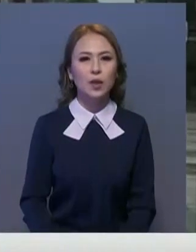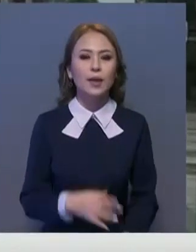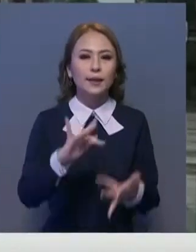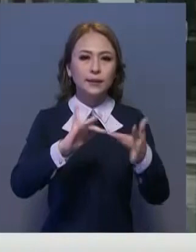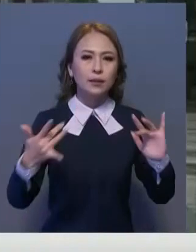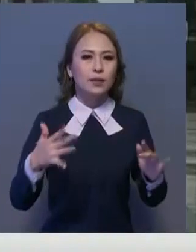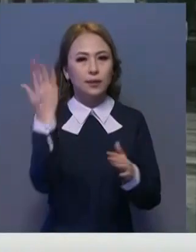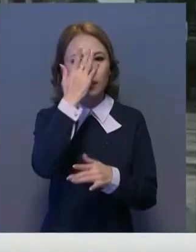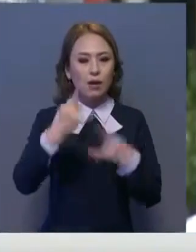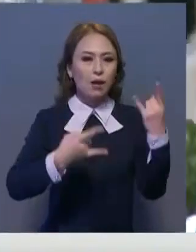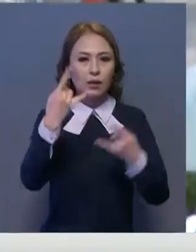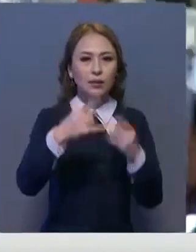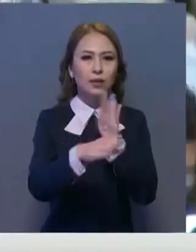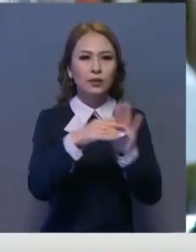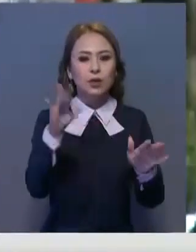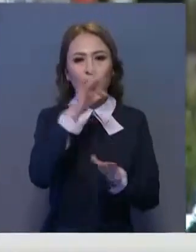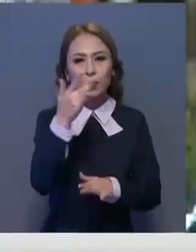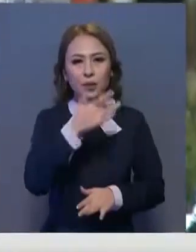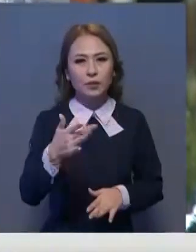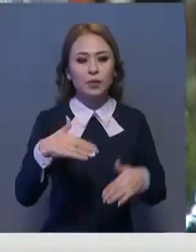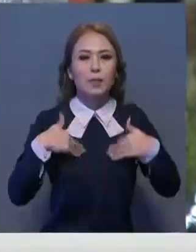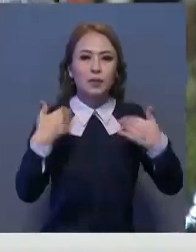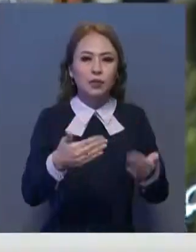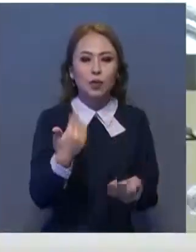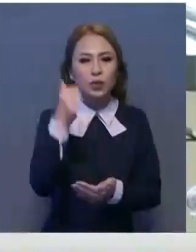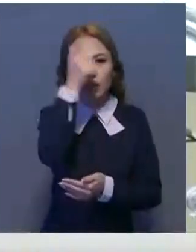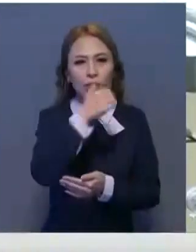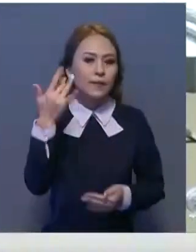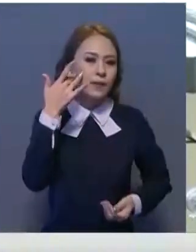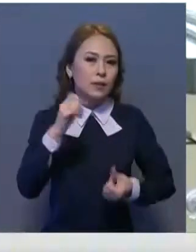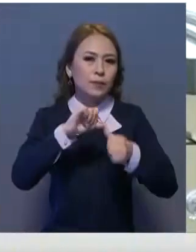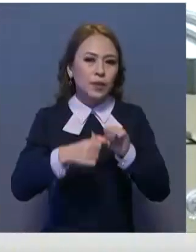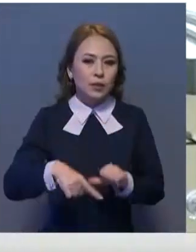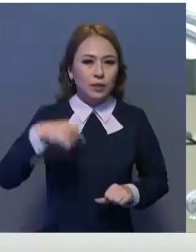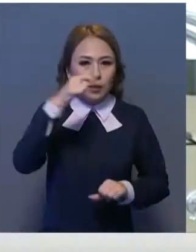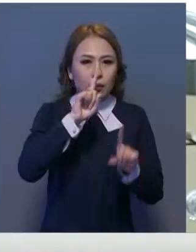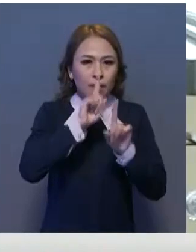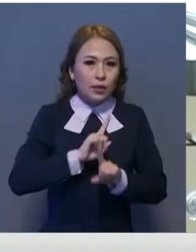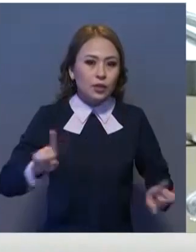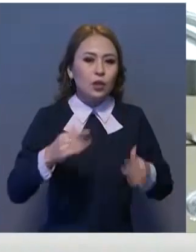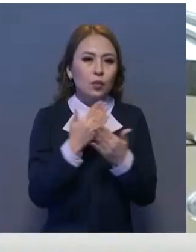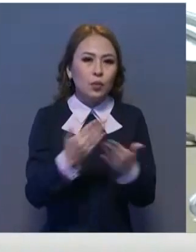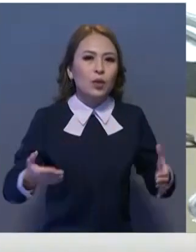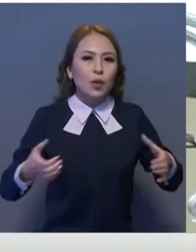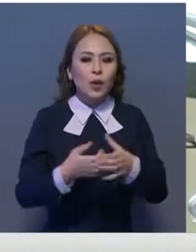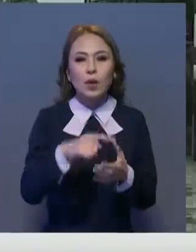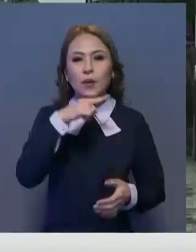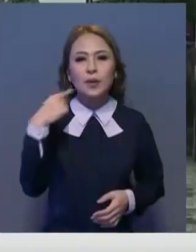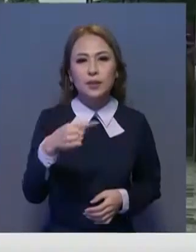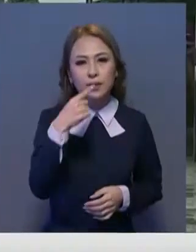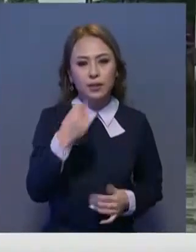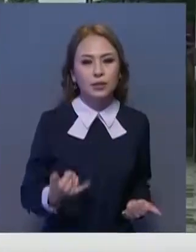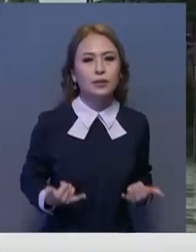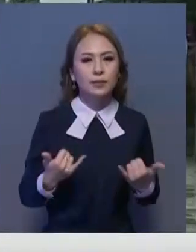Интернет пен телеарна саясаткерлердің құттықтауынан босамай жатыр. Бұл жылдағы үрдіс. Биылғы бір ерекшелік, олар орыс тілді израильдіктерге